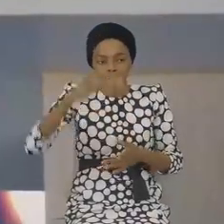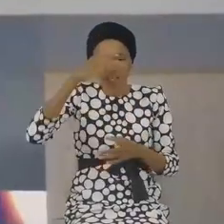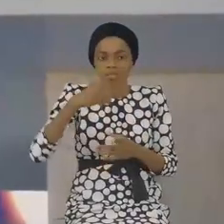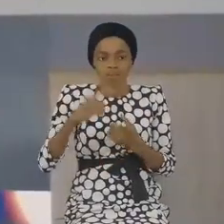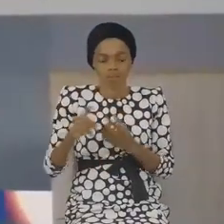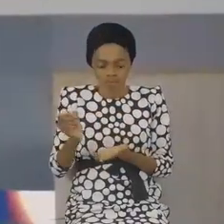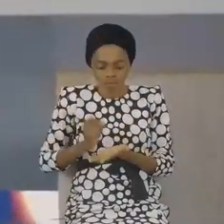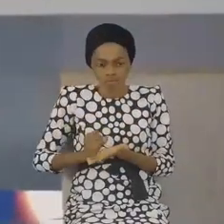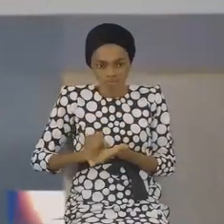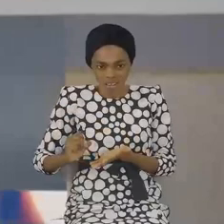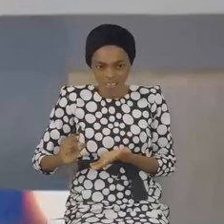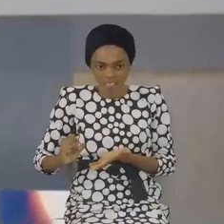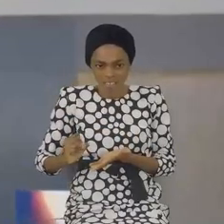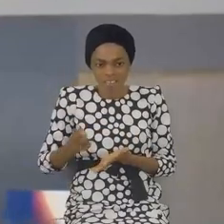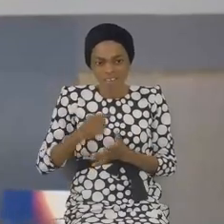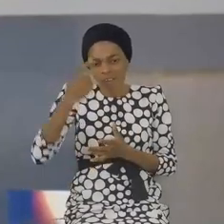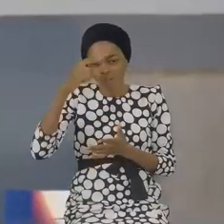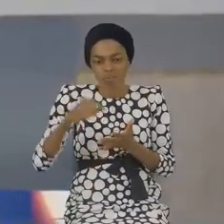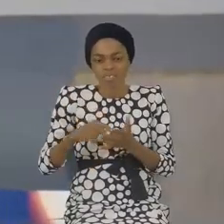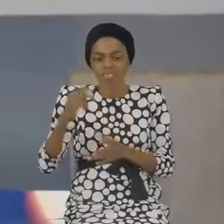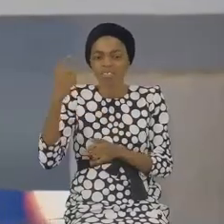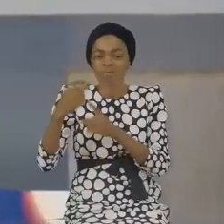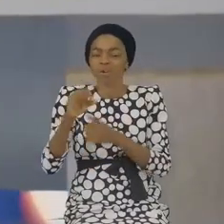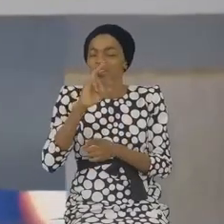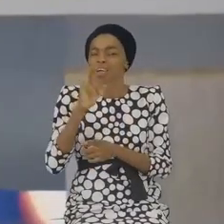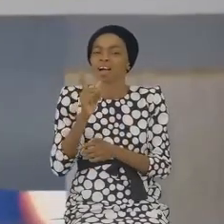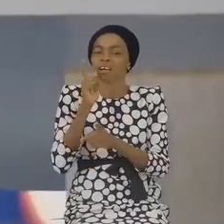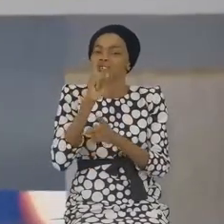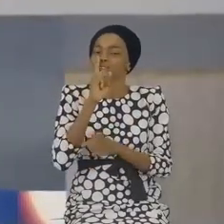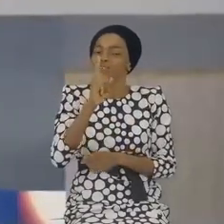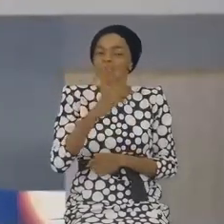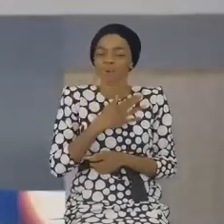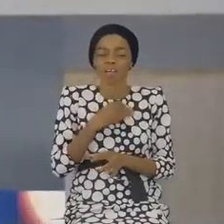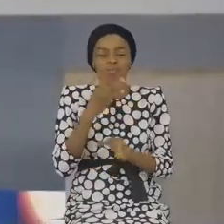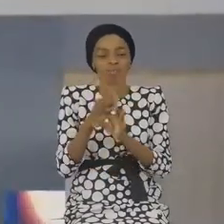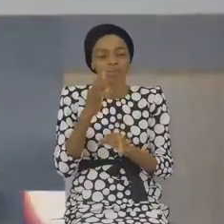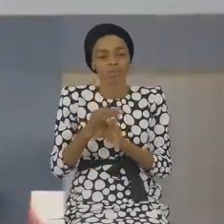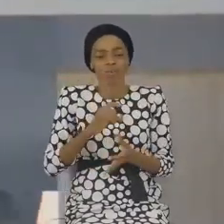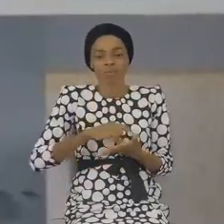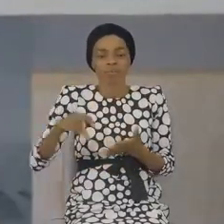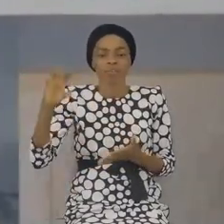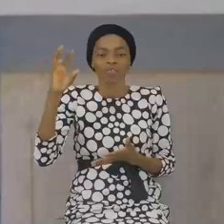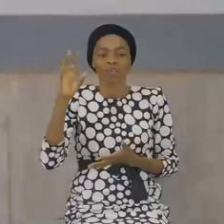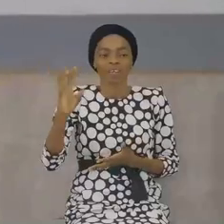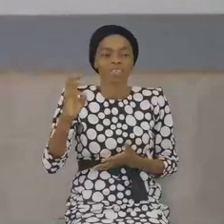écris, car ces paroles sont certaines et véritables. Et il me dit, verset 6,